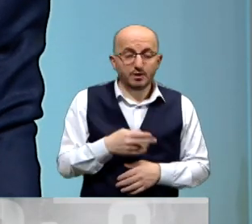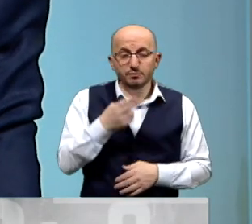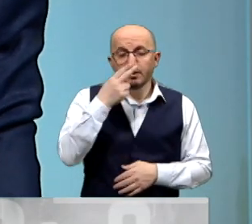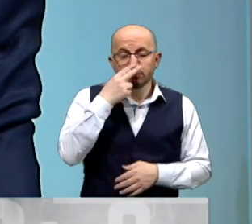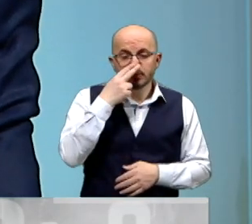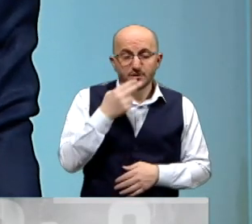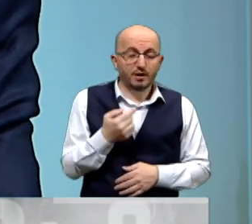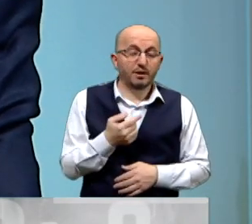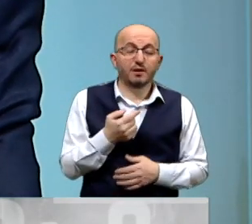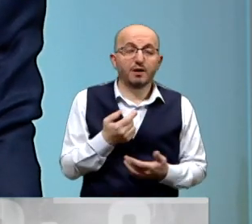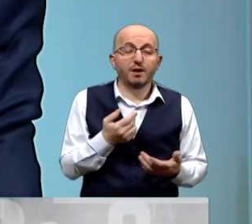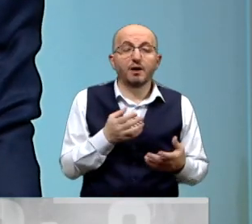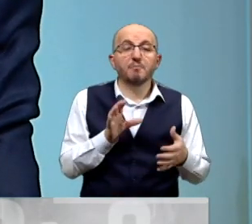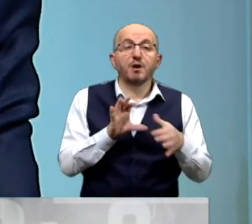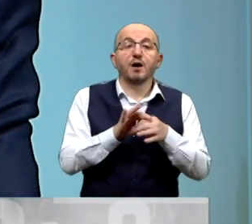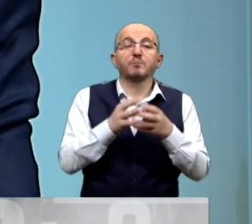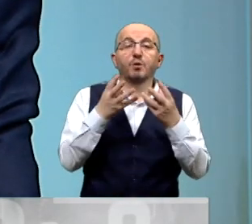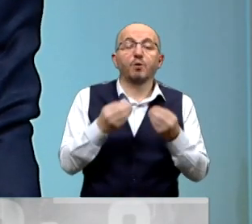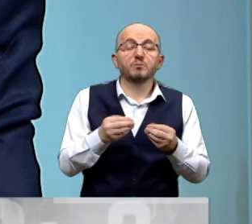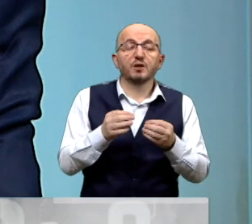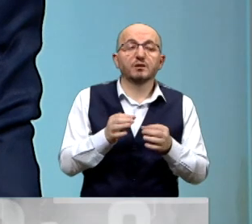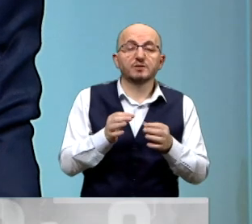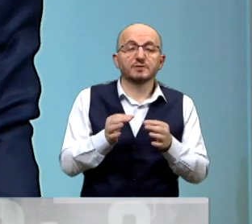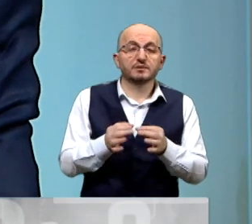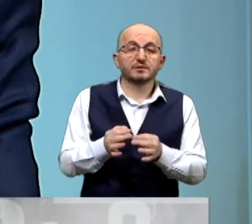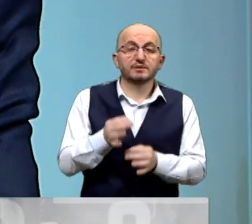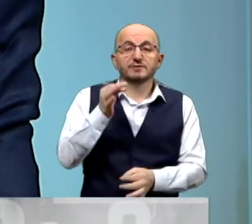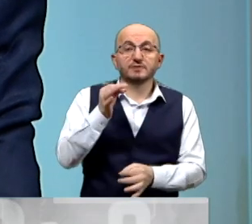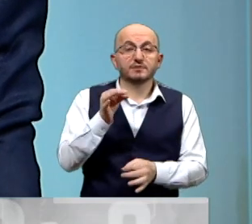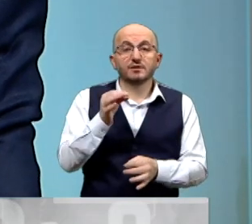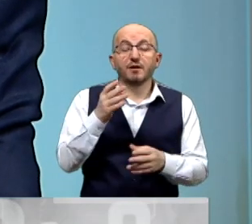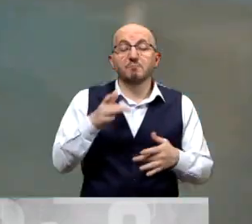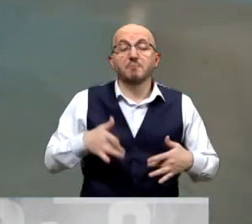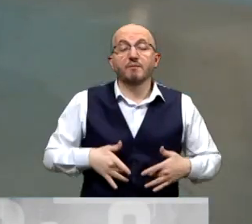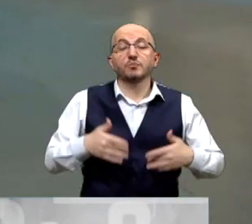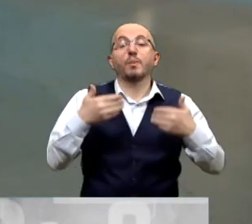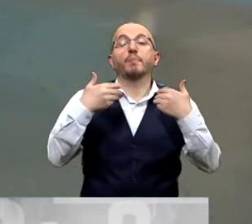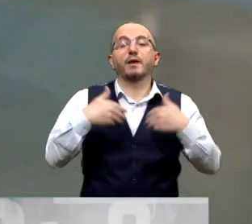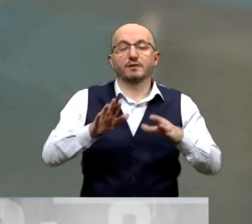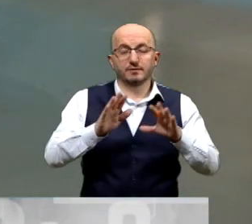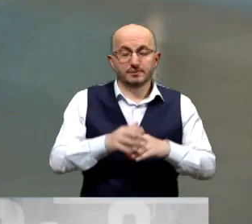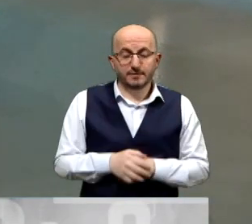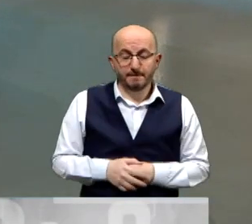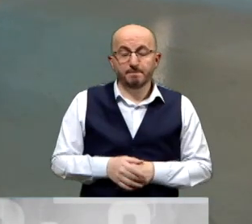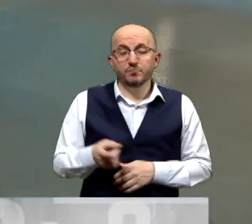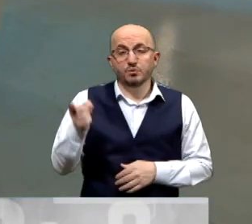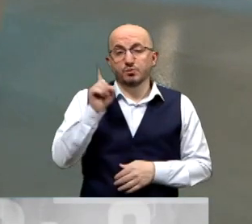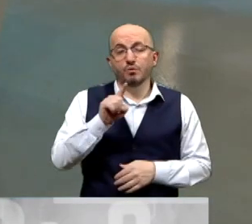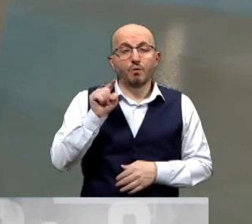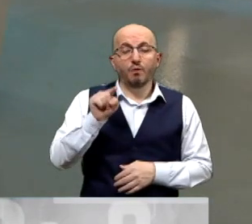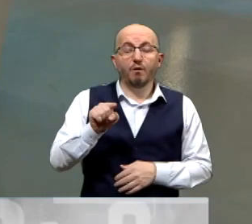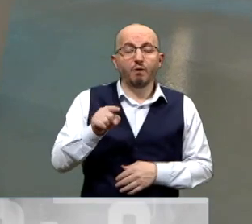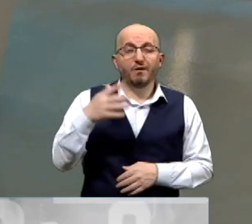alışkanlığa Müptela olmuş hiçbir delikanlı o halden Memnun değildir Çünkü o